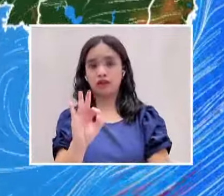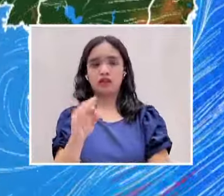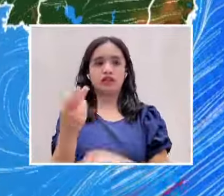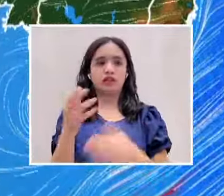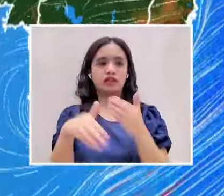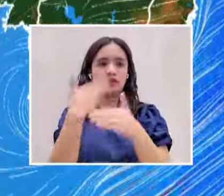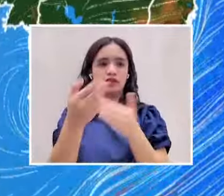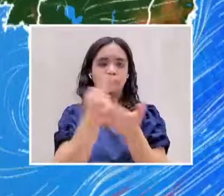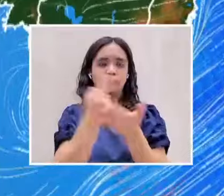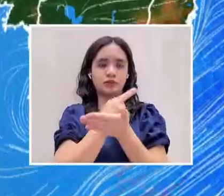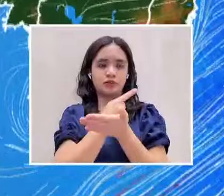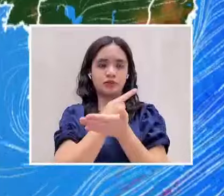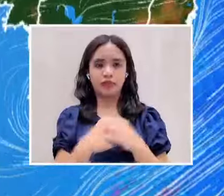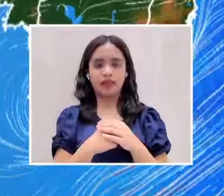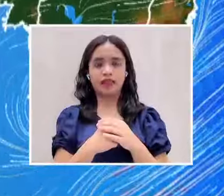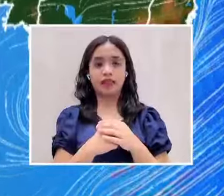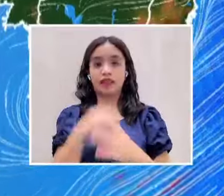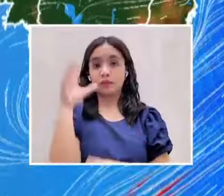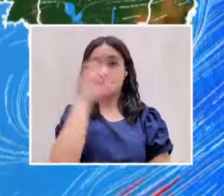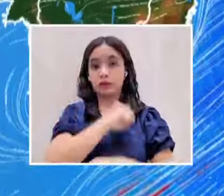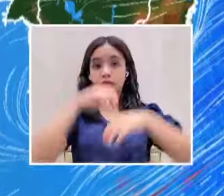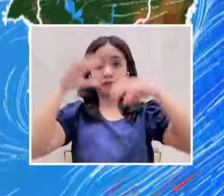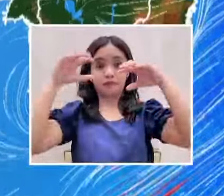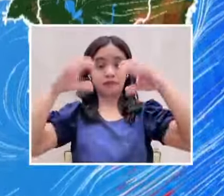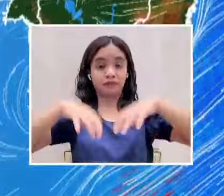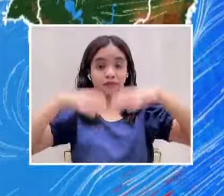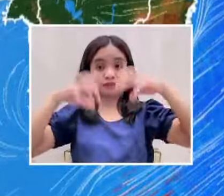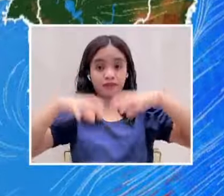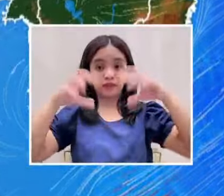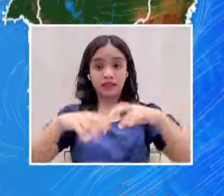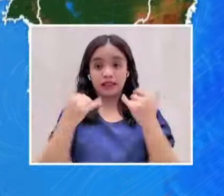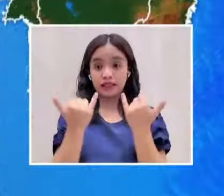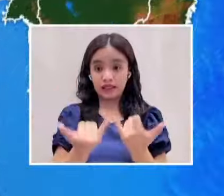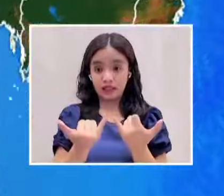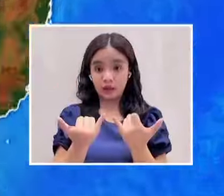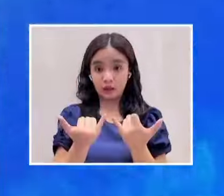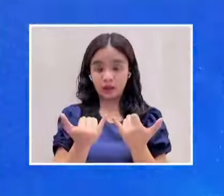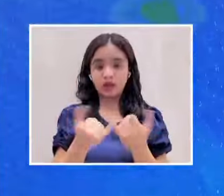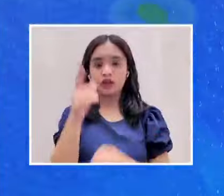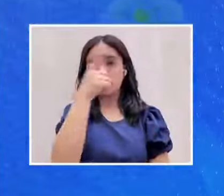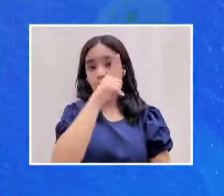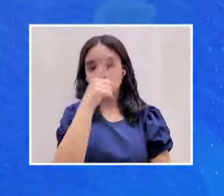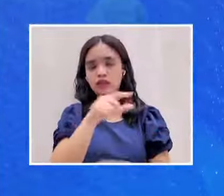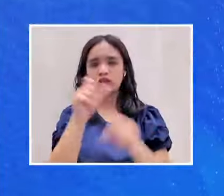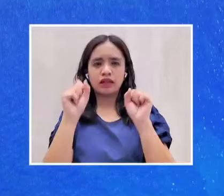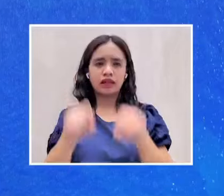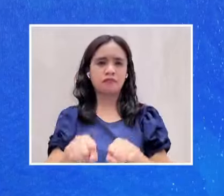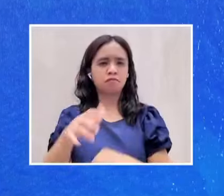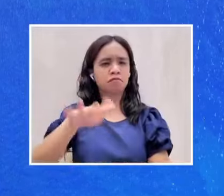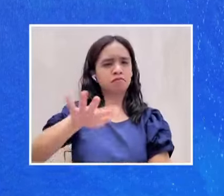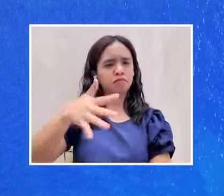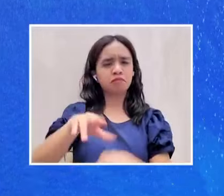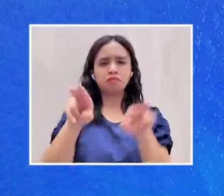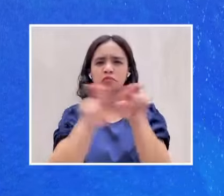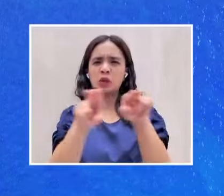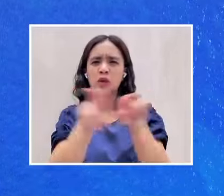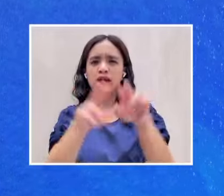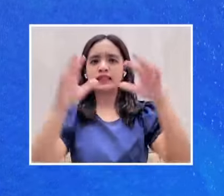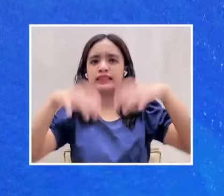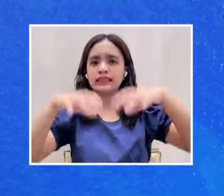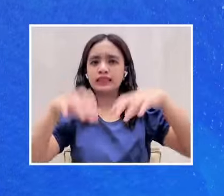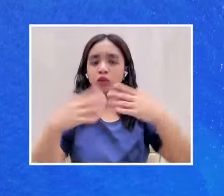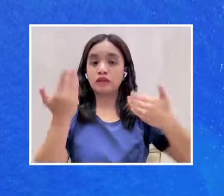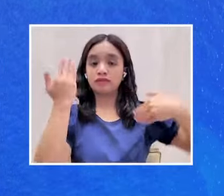linggo. Sa rainfall forecast ng The Weather Company, para ngayong weekend sa Luzon po makakaranas ng mahina hanggang katamtamang mga pag-ulan sa